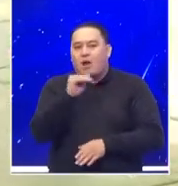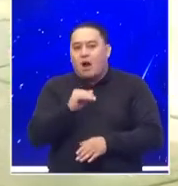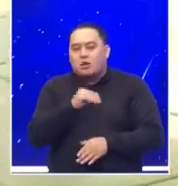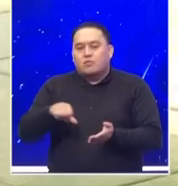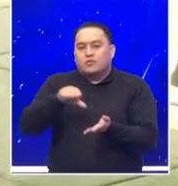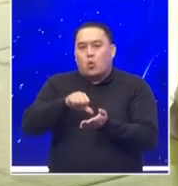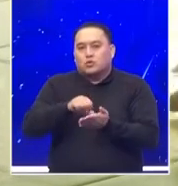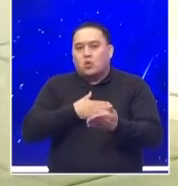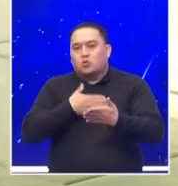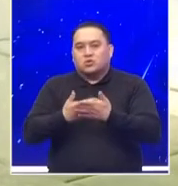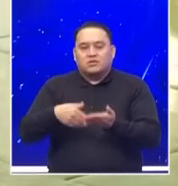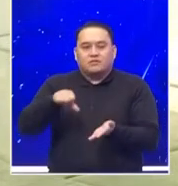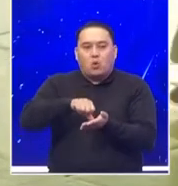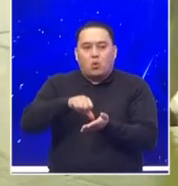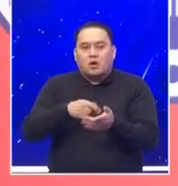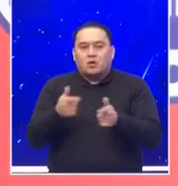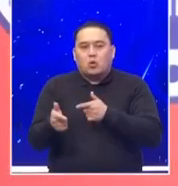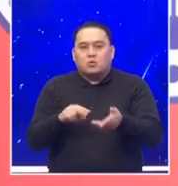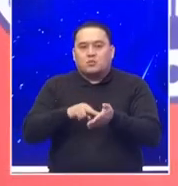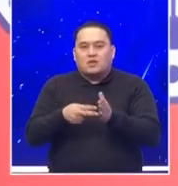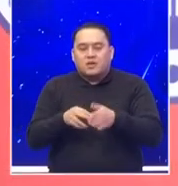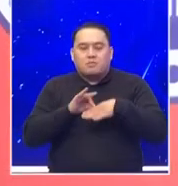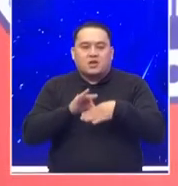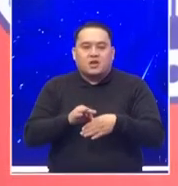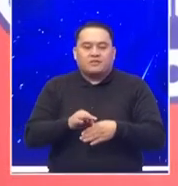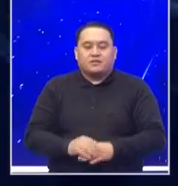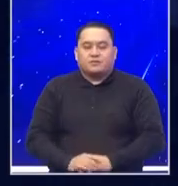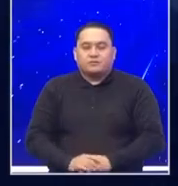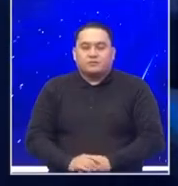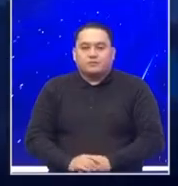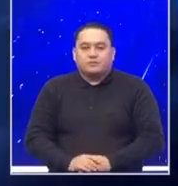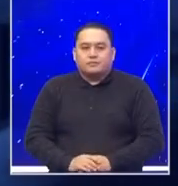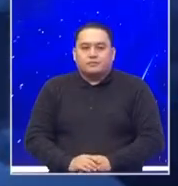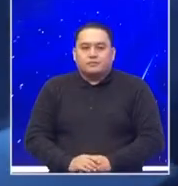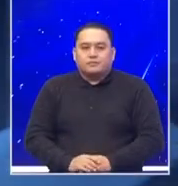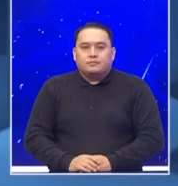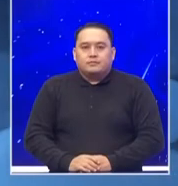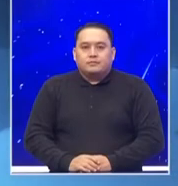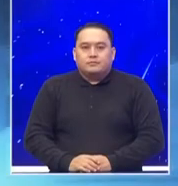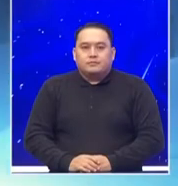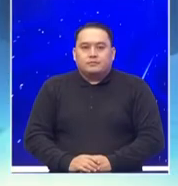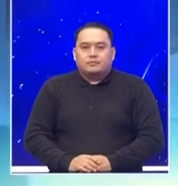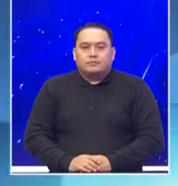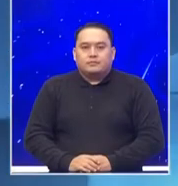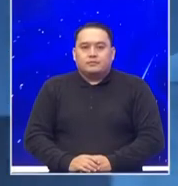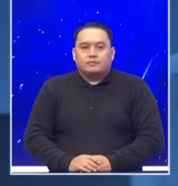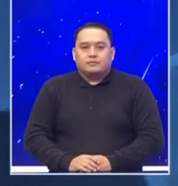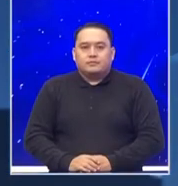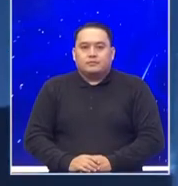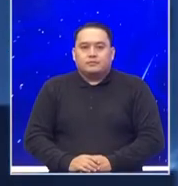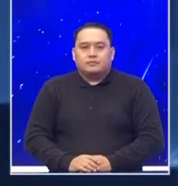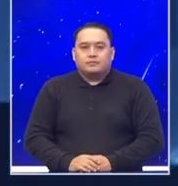примут участие в международном турнире которые по плану должен пройти в ташкенте алексея те же раком шатаев яблоку такой телеканал z